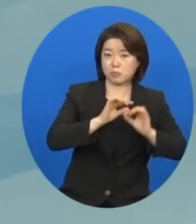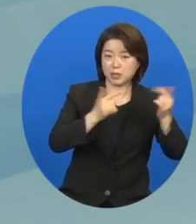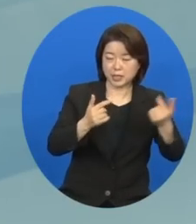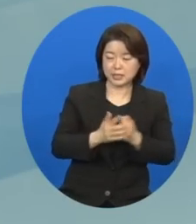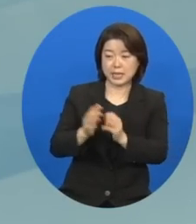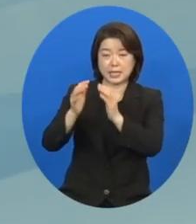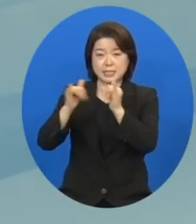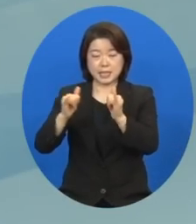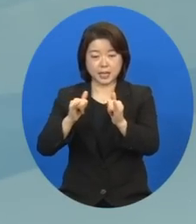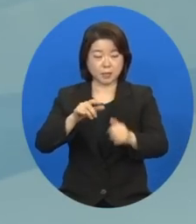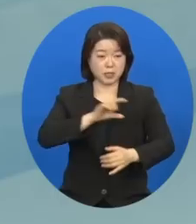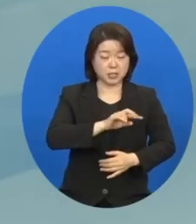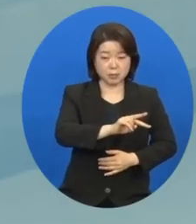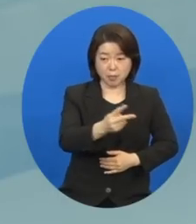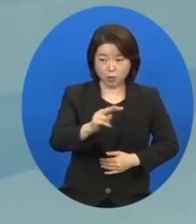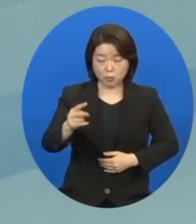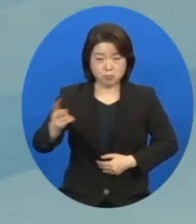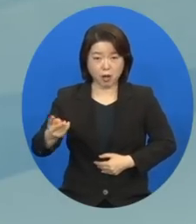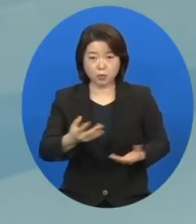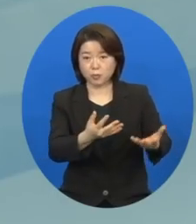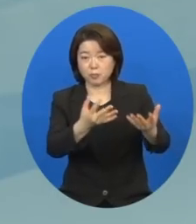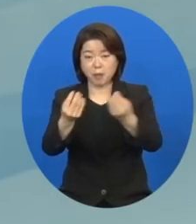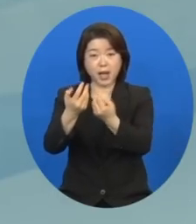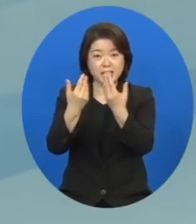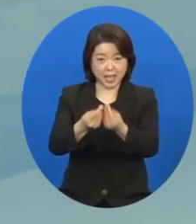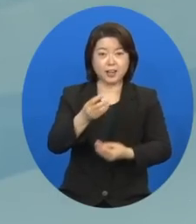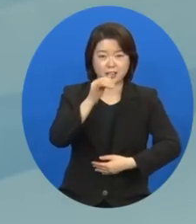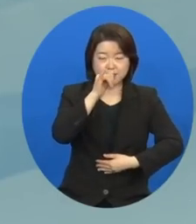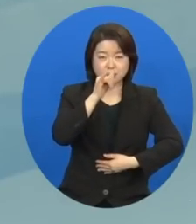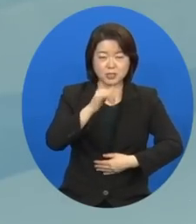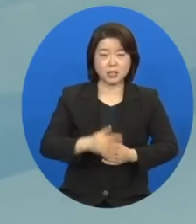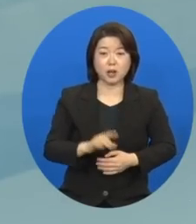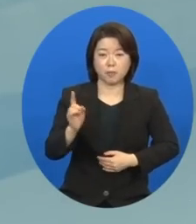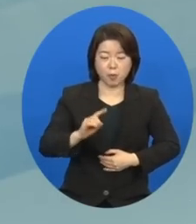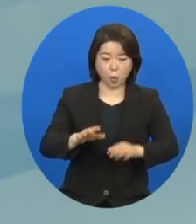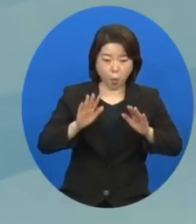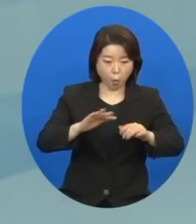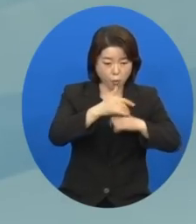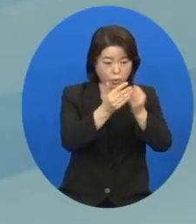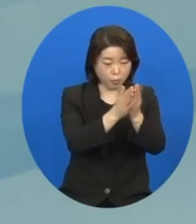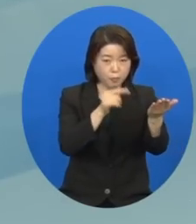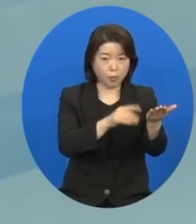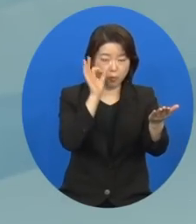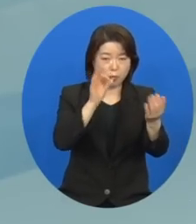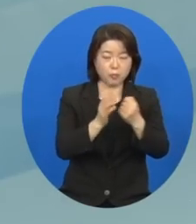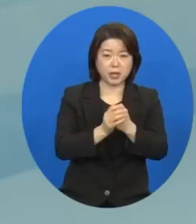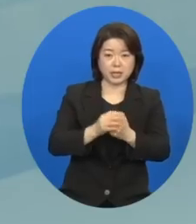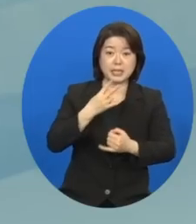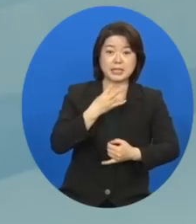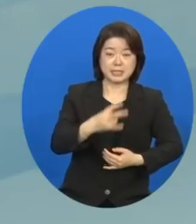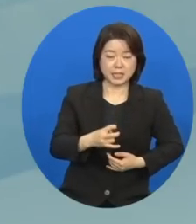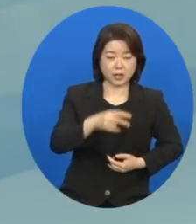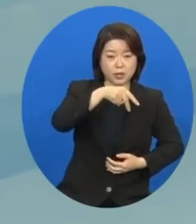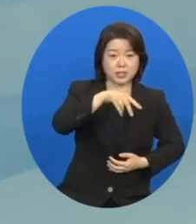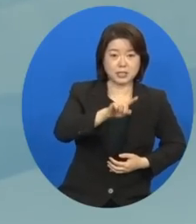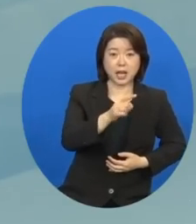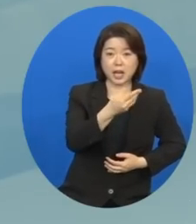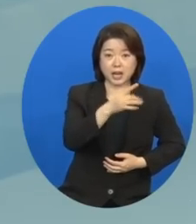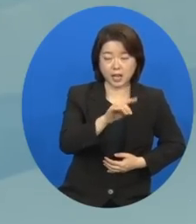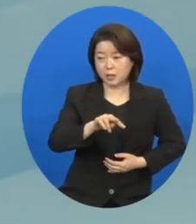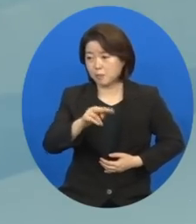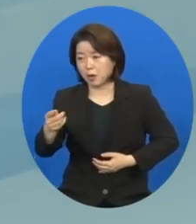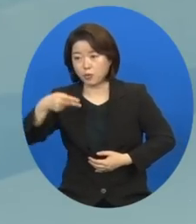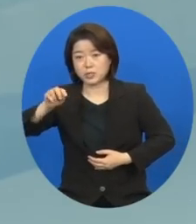사람의 이름을 바꾸시는 많은 그 사건들이 등장합니다. 오늘 본문에도 사례의 이름도 사라로 바꾸시죠.